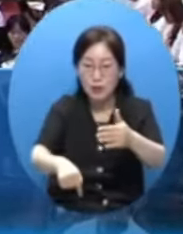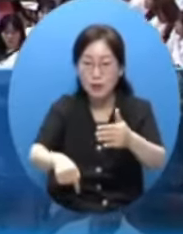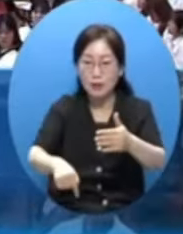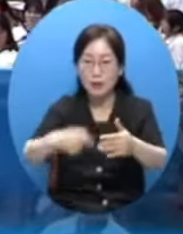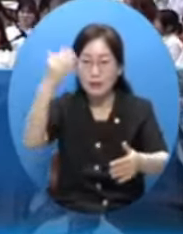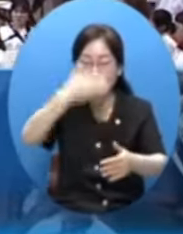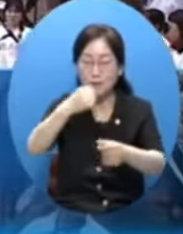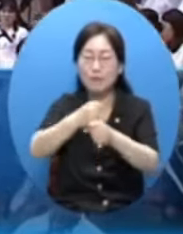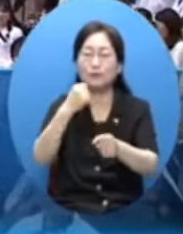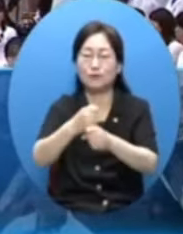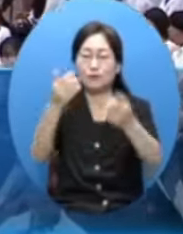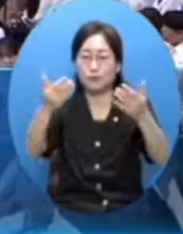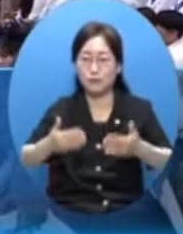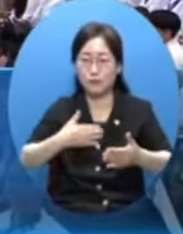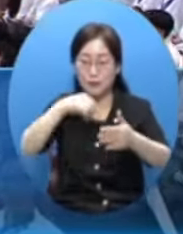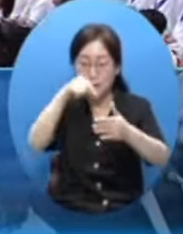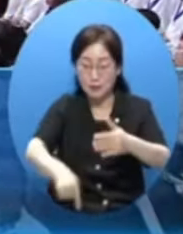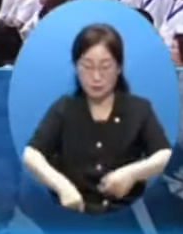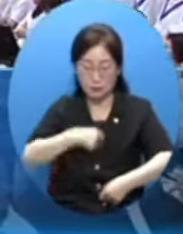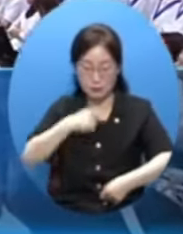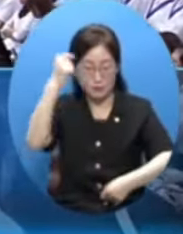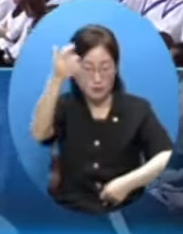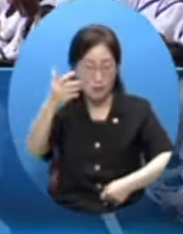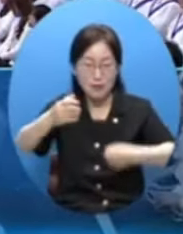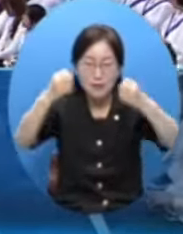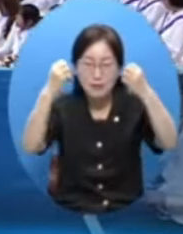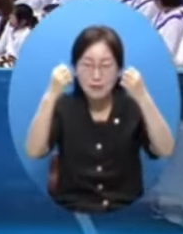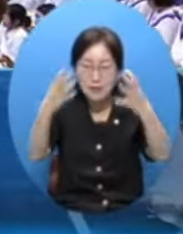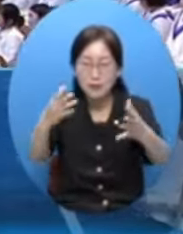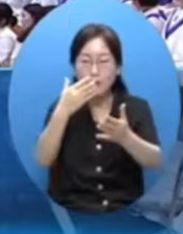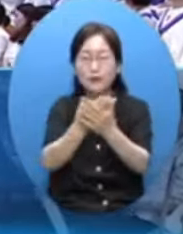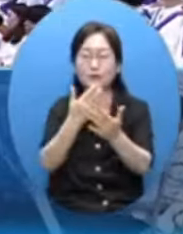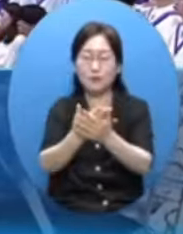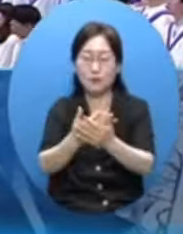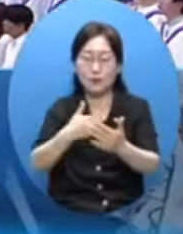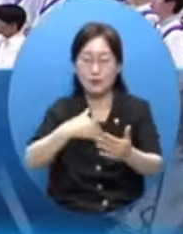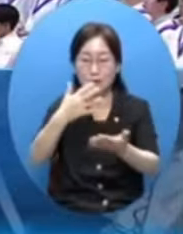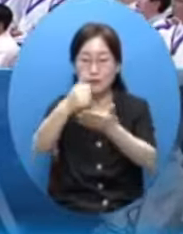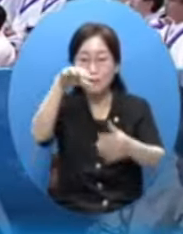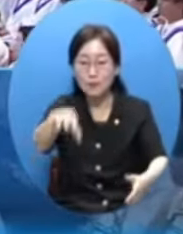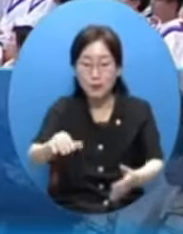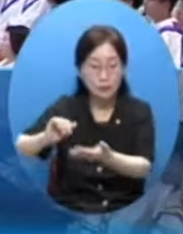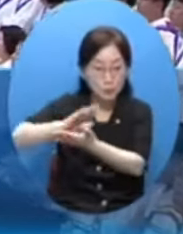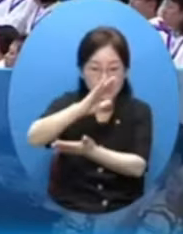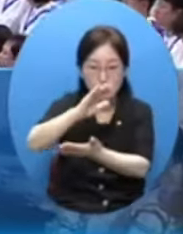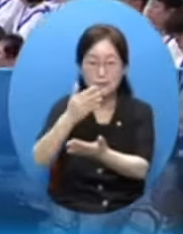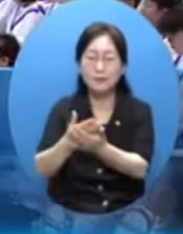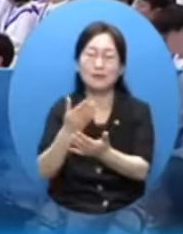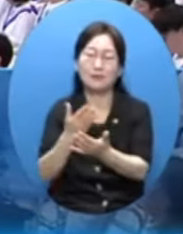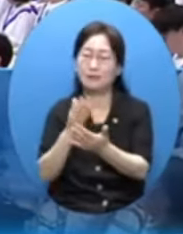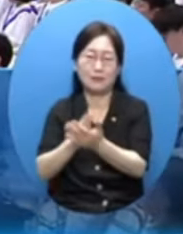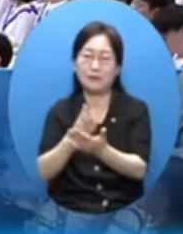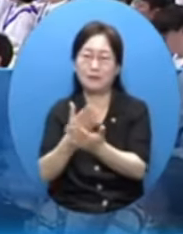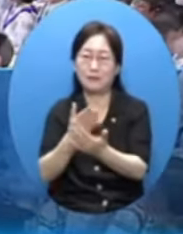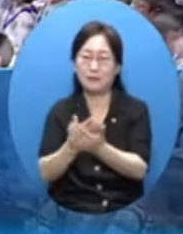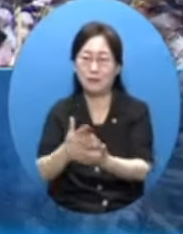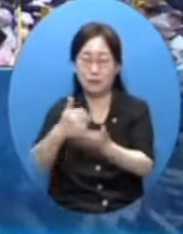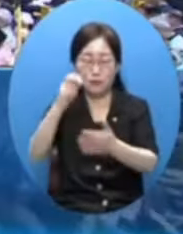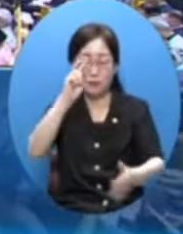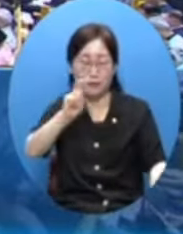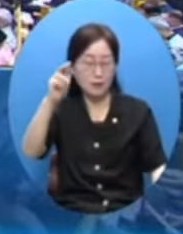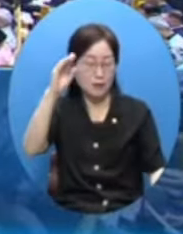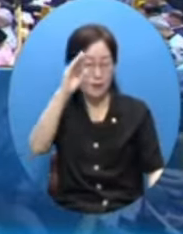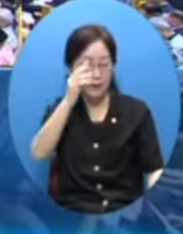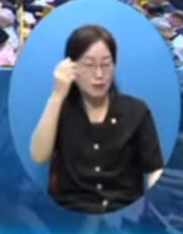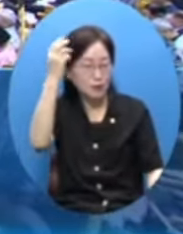마음을 창조하시고 내 안에 정직한 영을 새롭게 하소서. 나를 주 앞에서 쫓아내지 마시며 주의 성령을